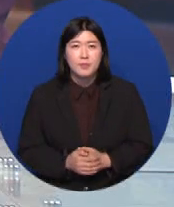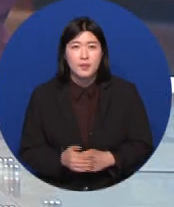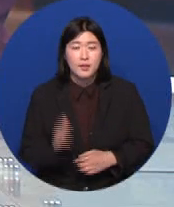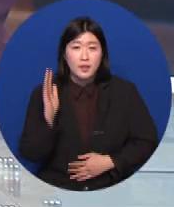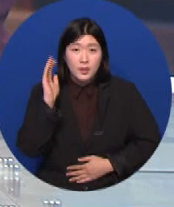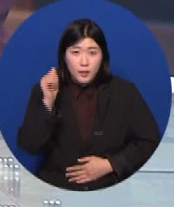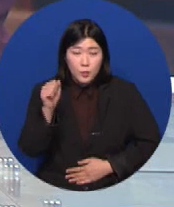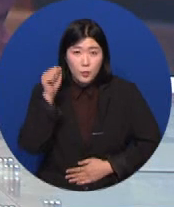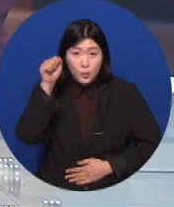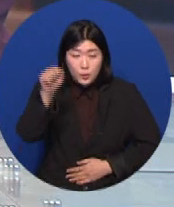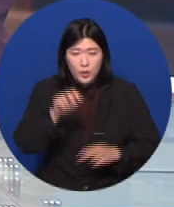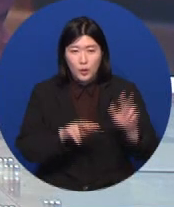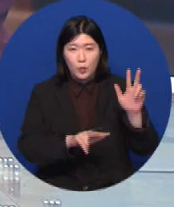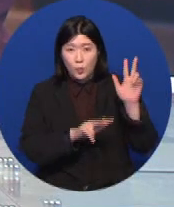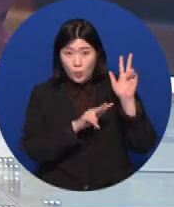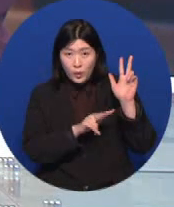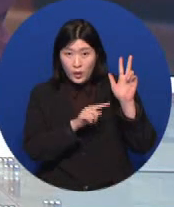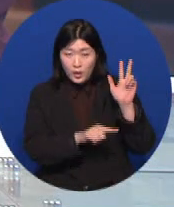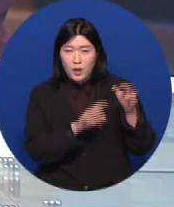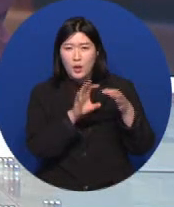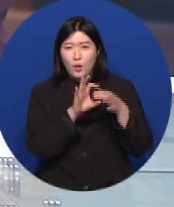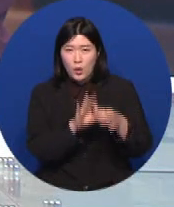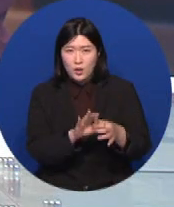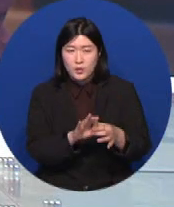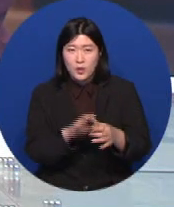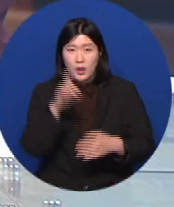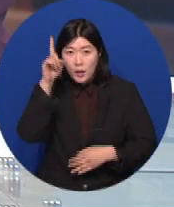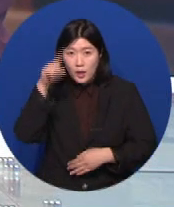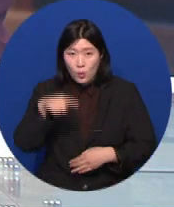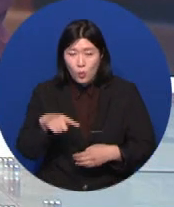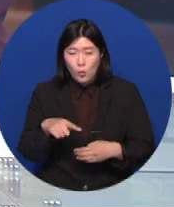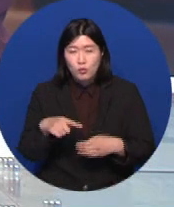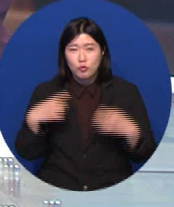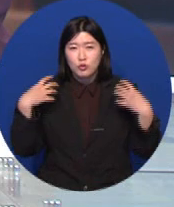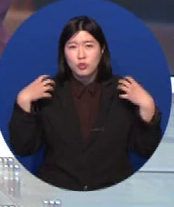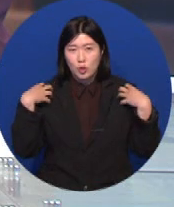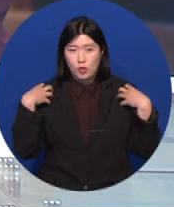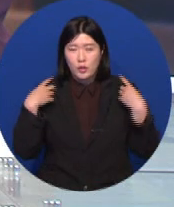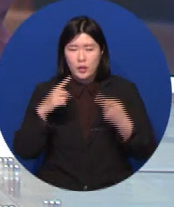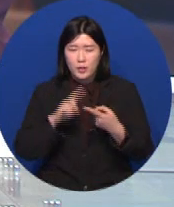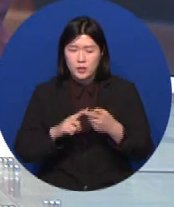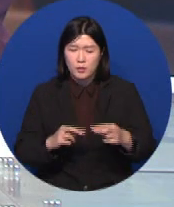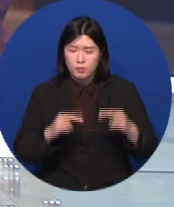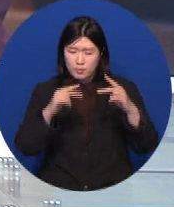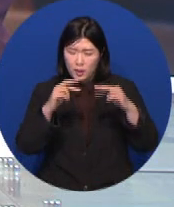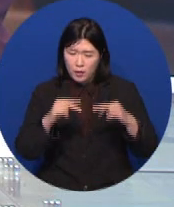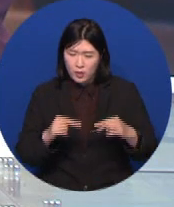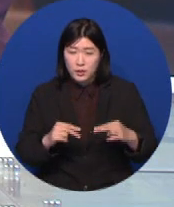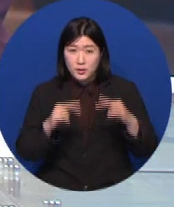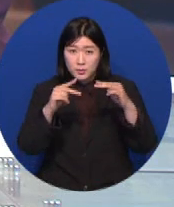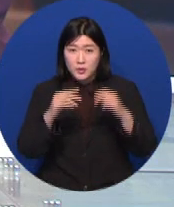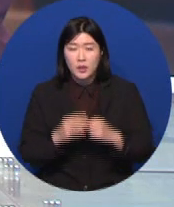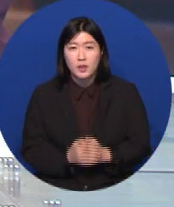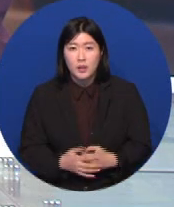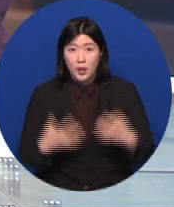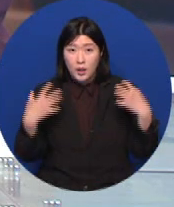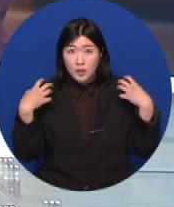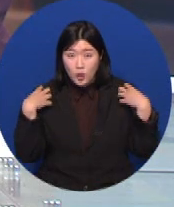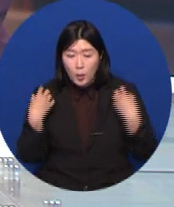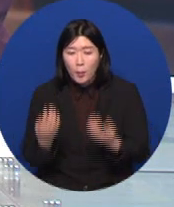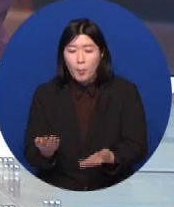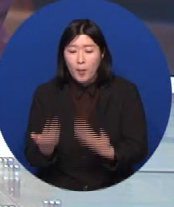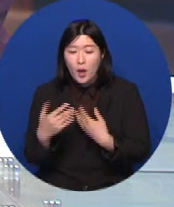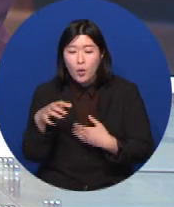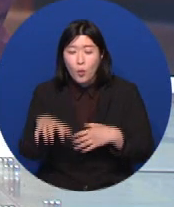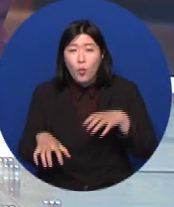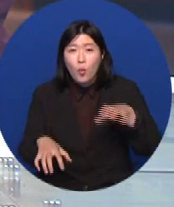대선 공약 과정에서 불거진 항공우주청 입지 논란이 점차 뜨거워지고 있습니다. 항공우주청을 어디에